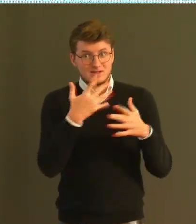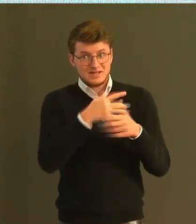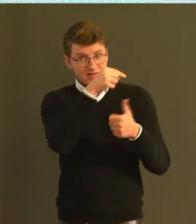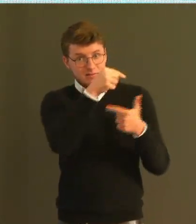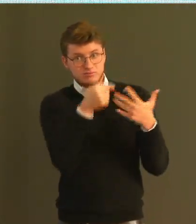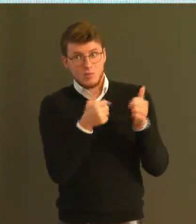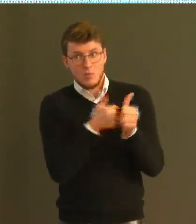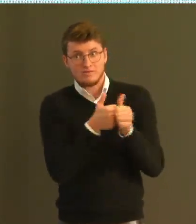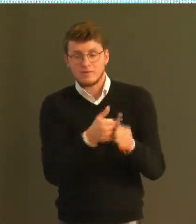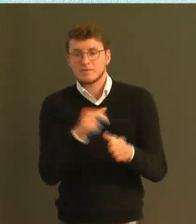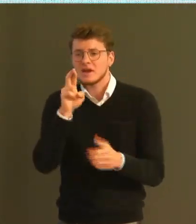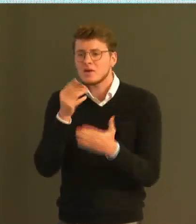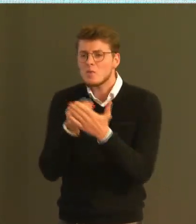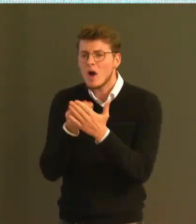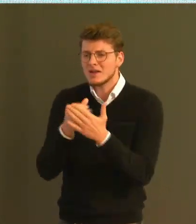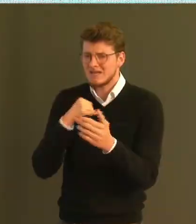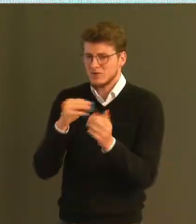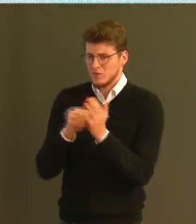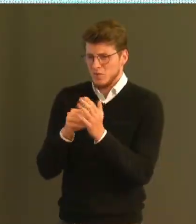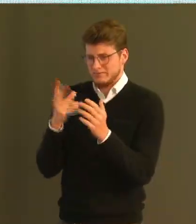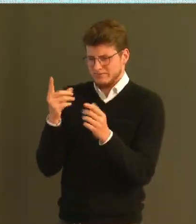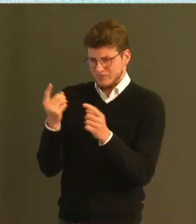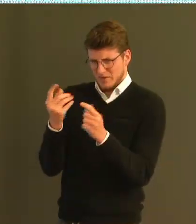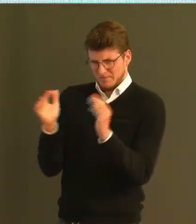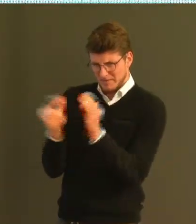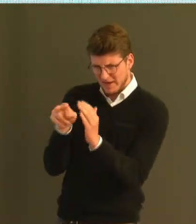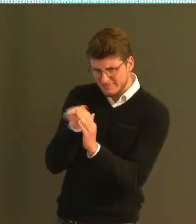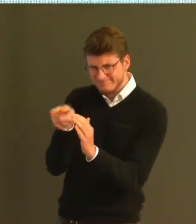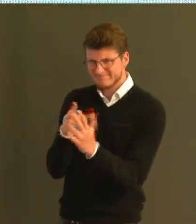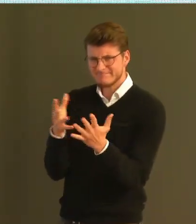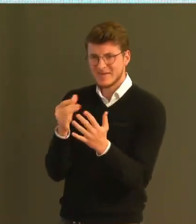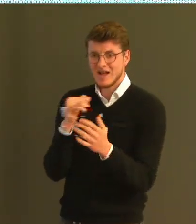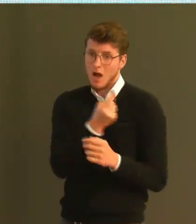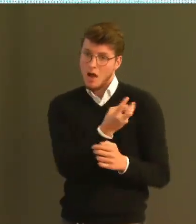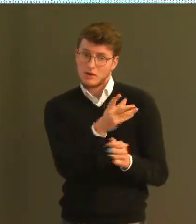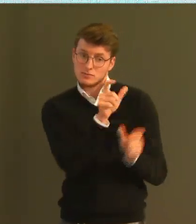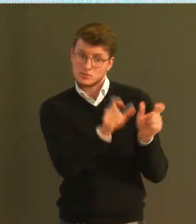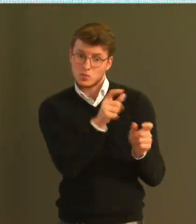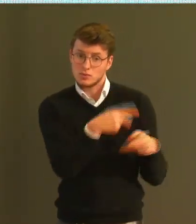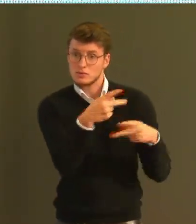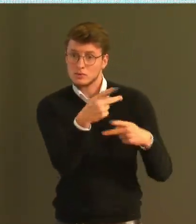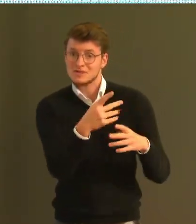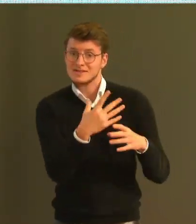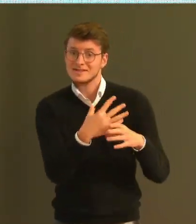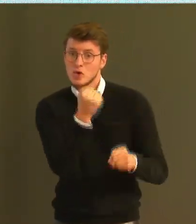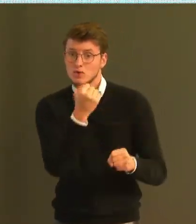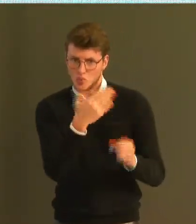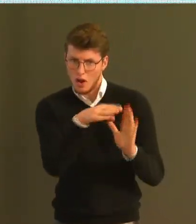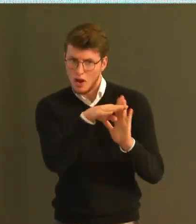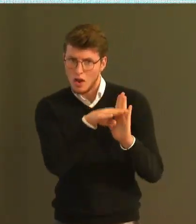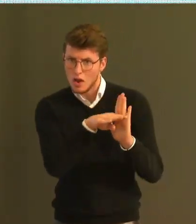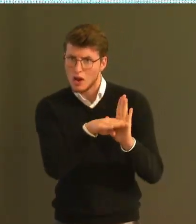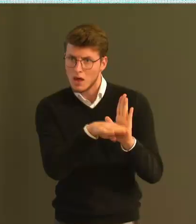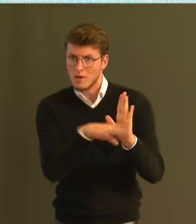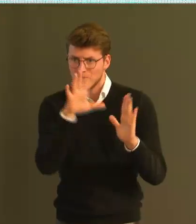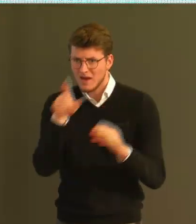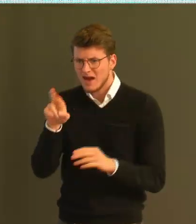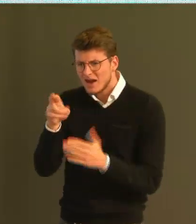c'est qu'à revenir dans la combine téléphonie illimitée